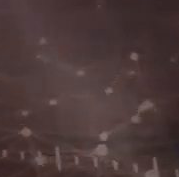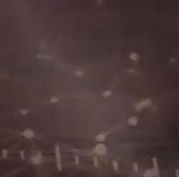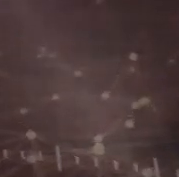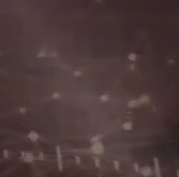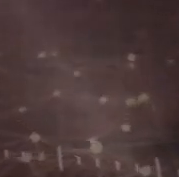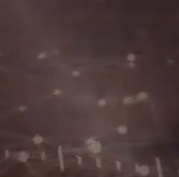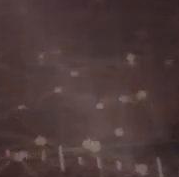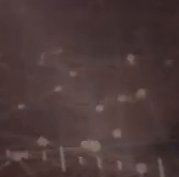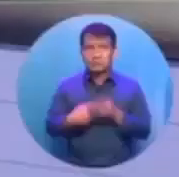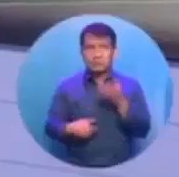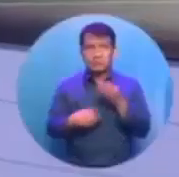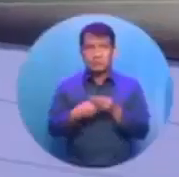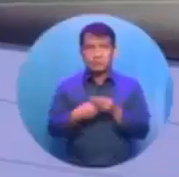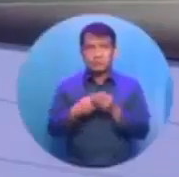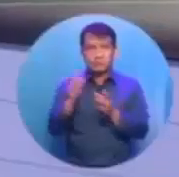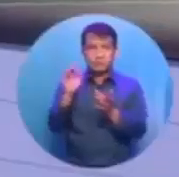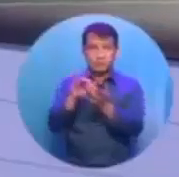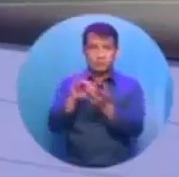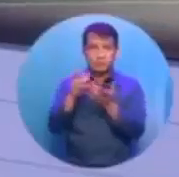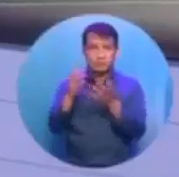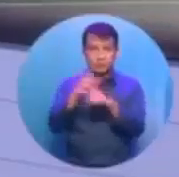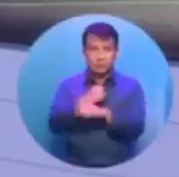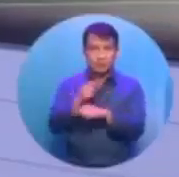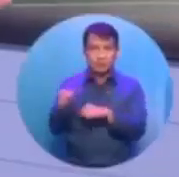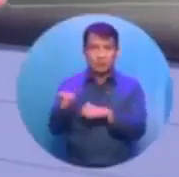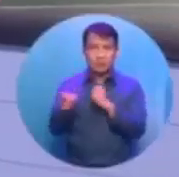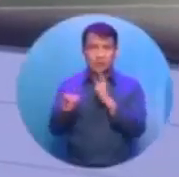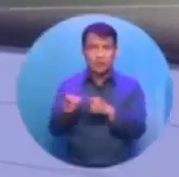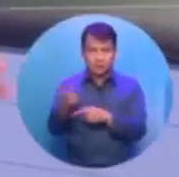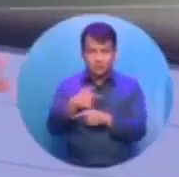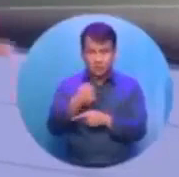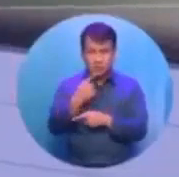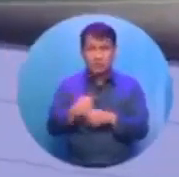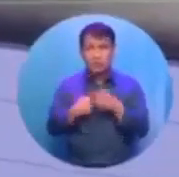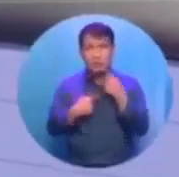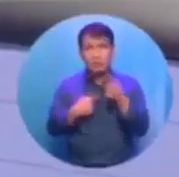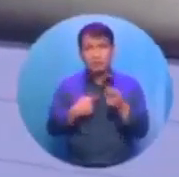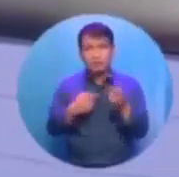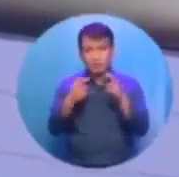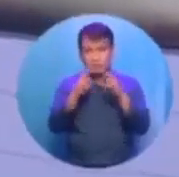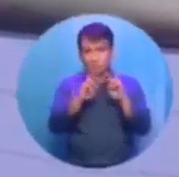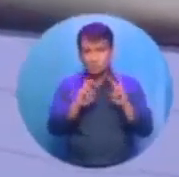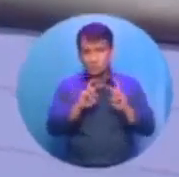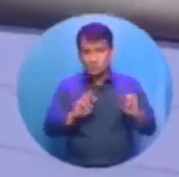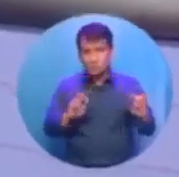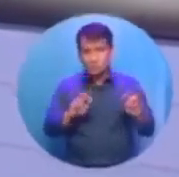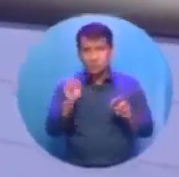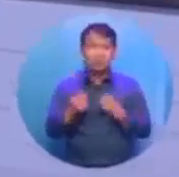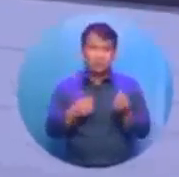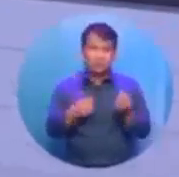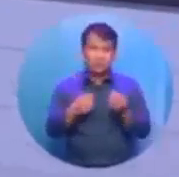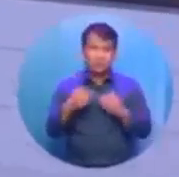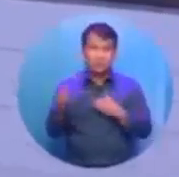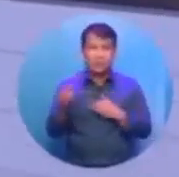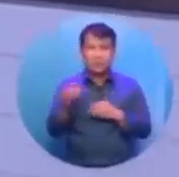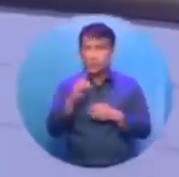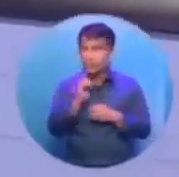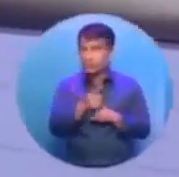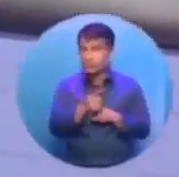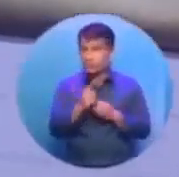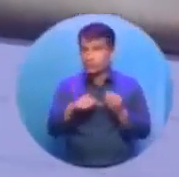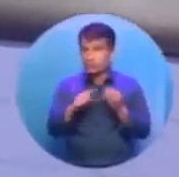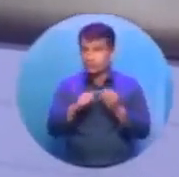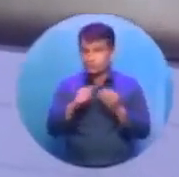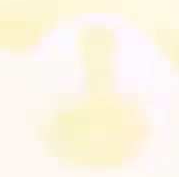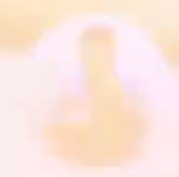pa. Kaya kinontak namin siya at sinabi niya na imbestigahan namin. And we'll do that. Pero eto muna,